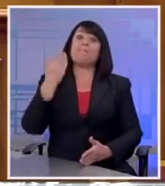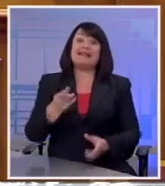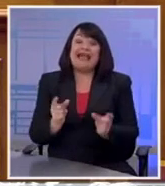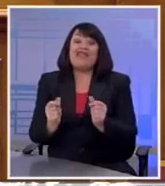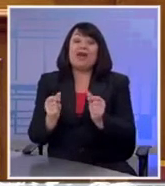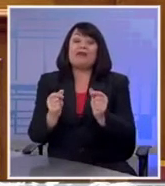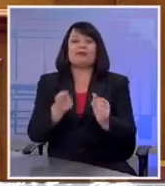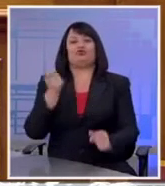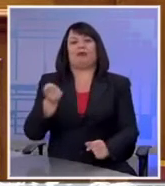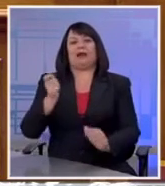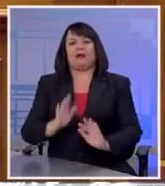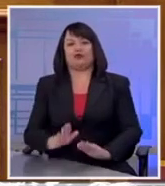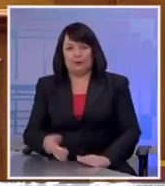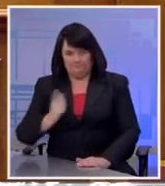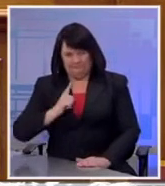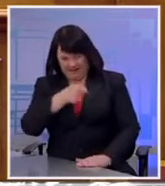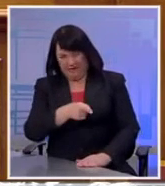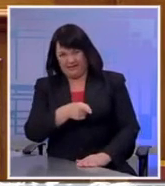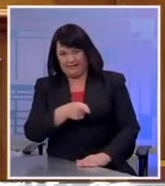τα χρέη.